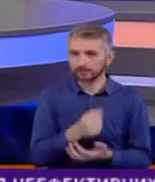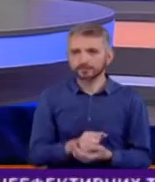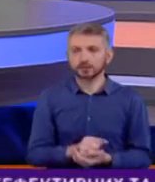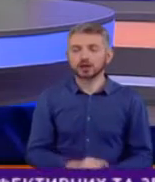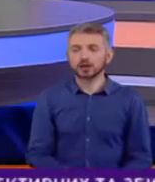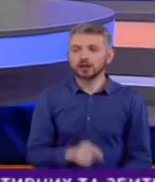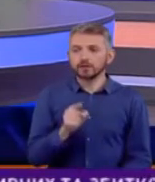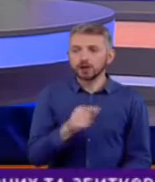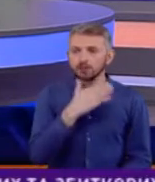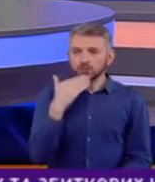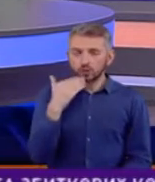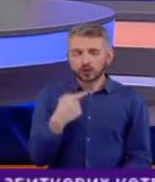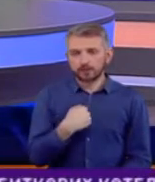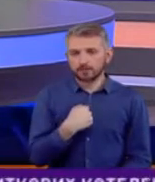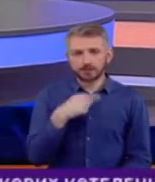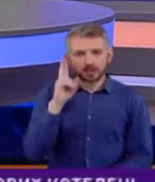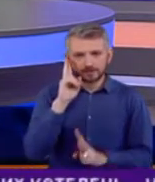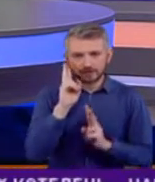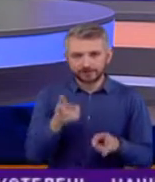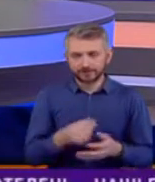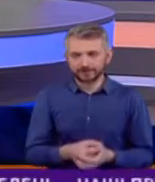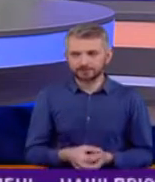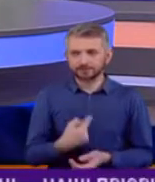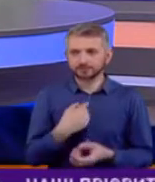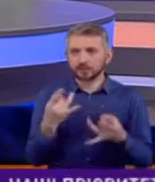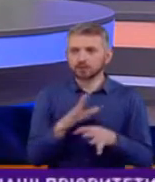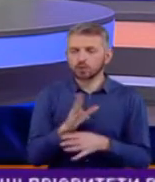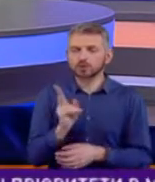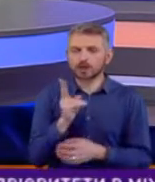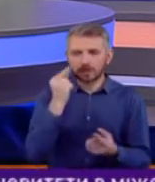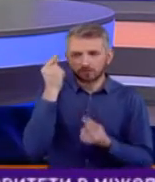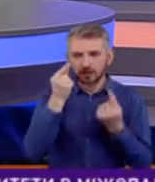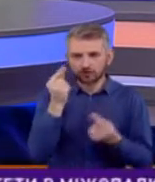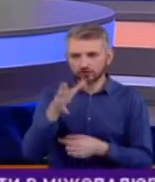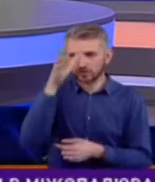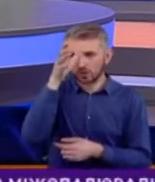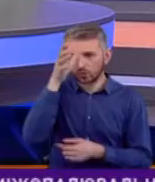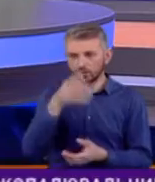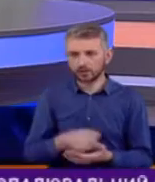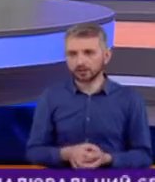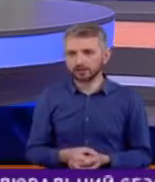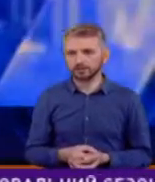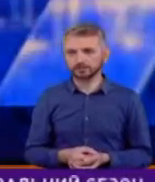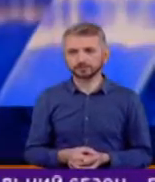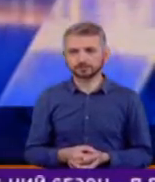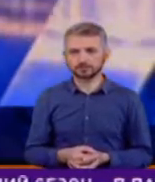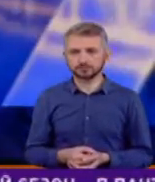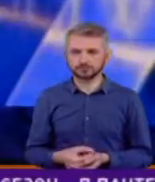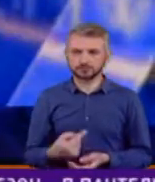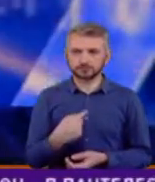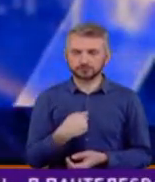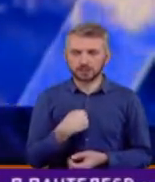Василій, ви много ви обо мені не знаєте. Я не просто кандидат психологічних наук.